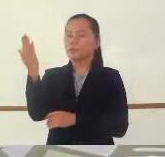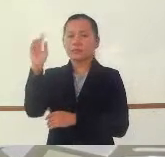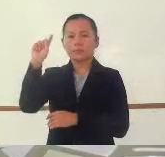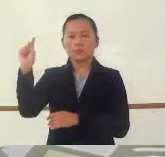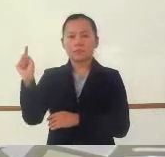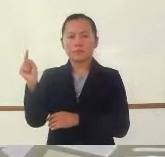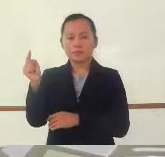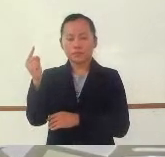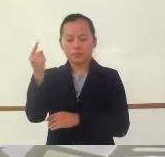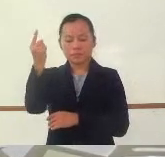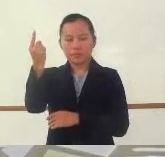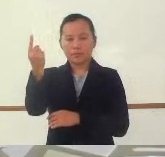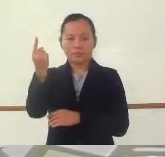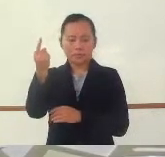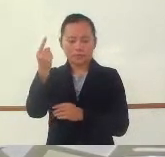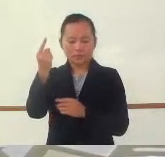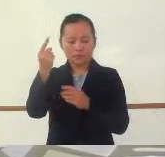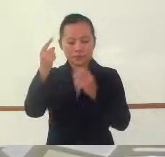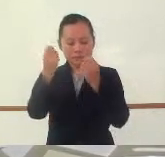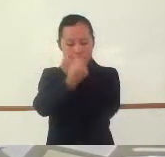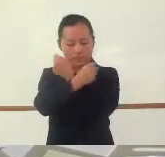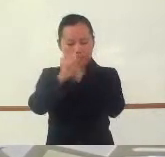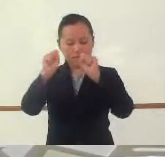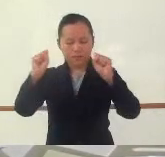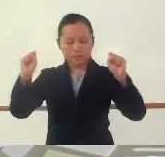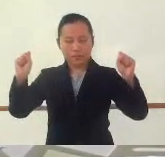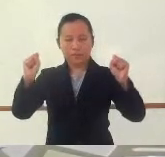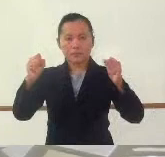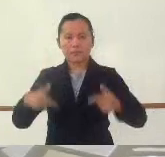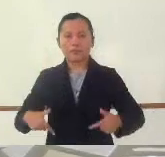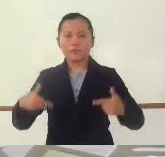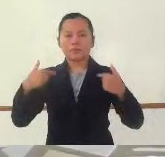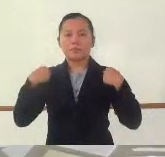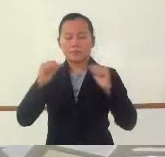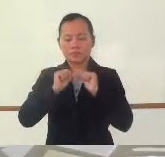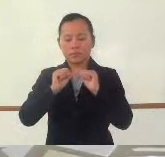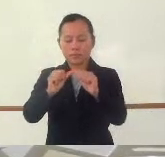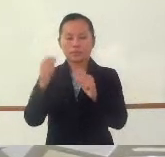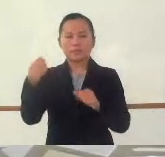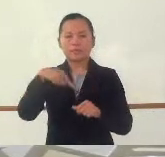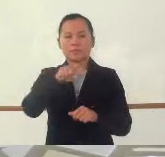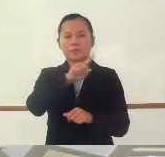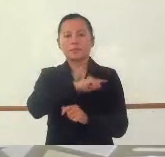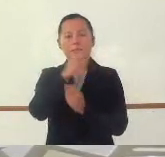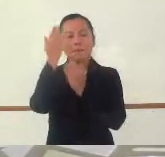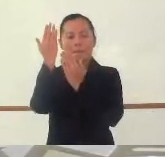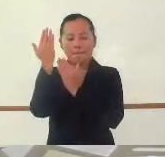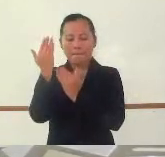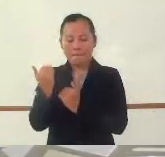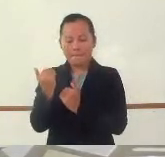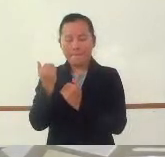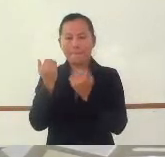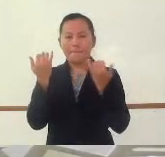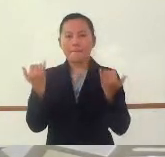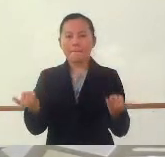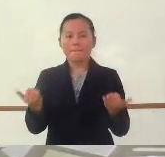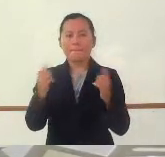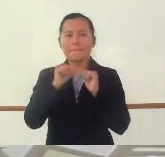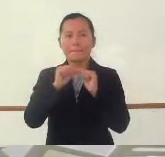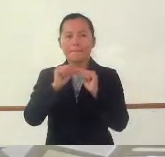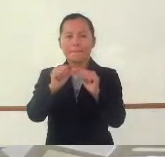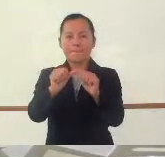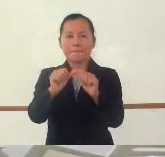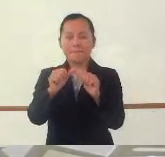satu-satunya jaminan keselamatan abadi yang kami harapkan kini dan